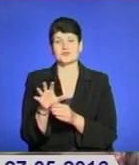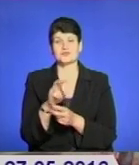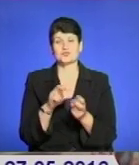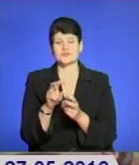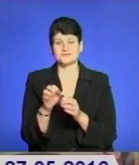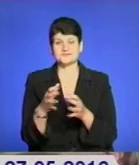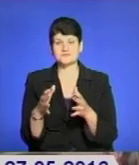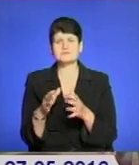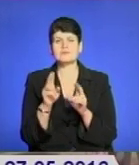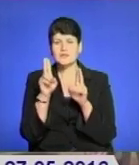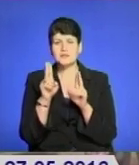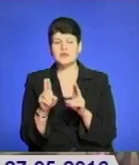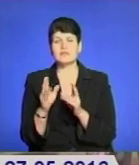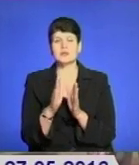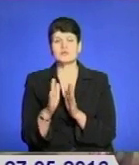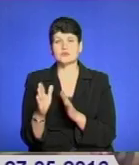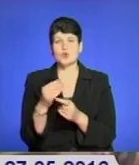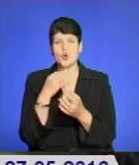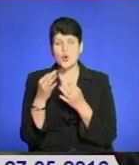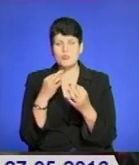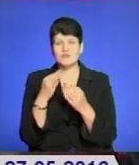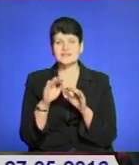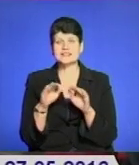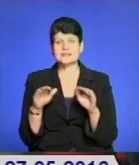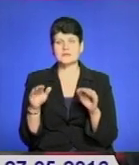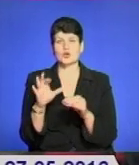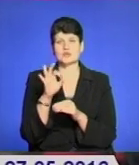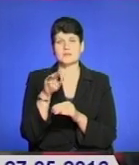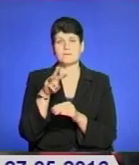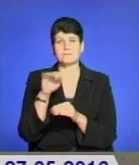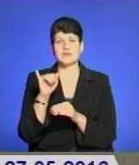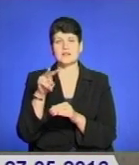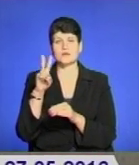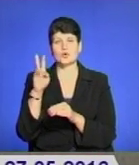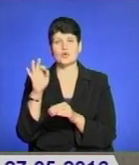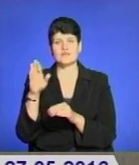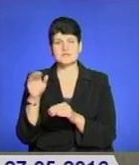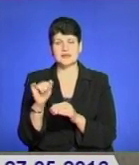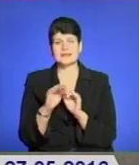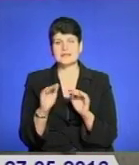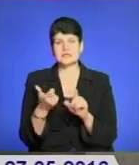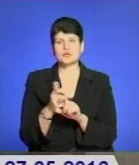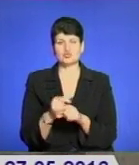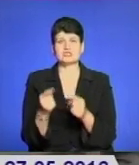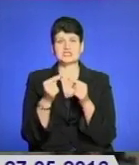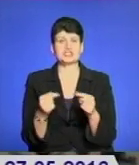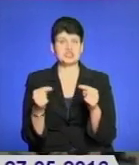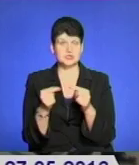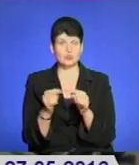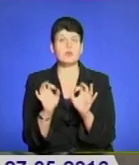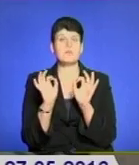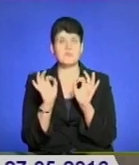Правила поведінки на дорозі обговорила з учнями патрульної поліції Олександра Мілковська. Діти дуже чітко і дуже